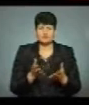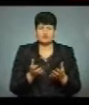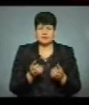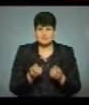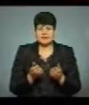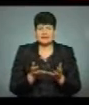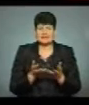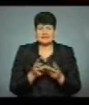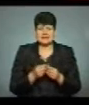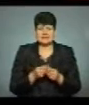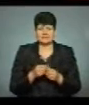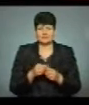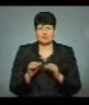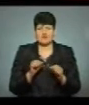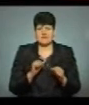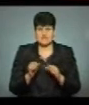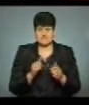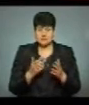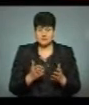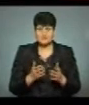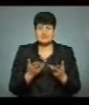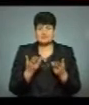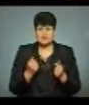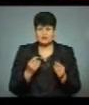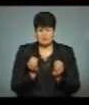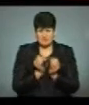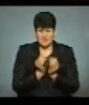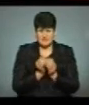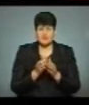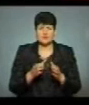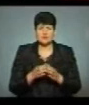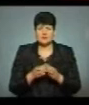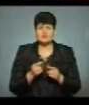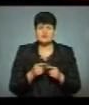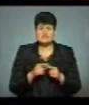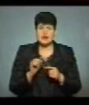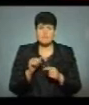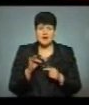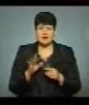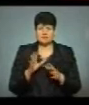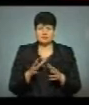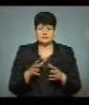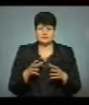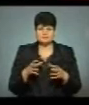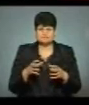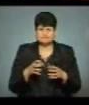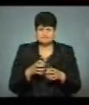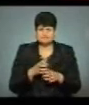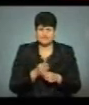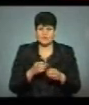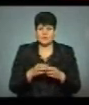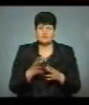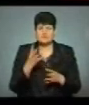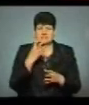мінімальну кількість апарату управлінського. І, звичайно, якщо дрібненька громада, то цей апарат буде тиснути на громаду, і він буде фактично